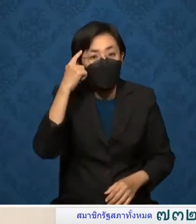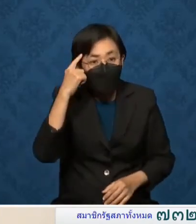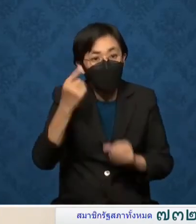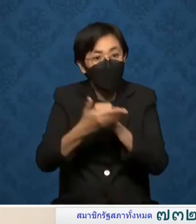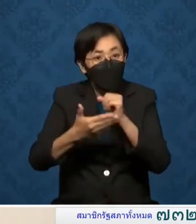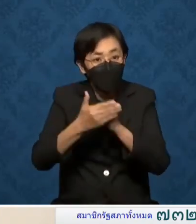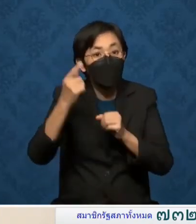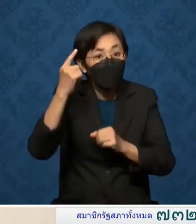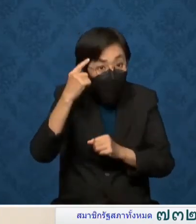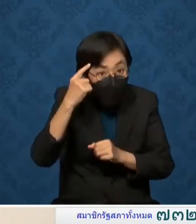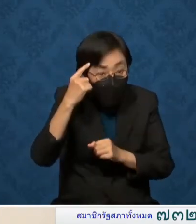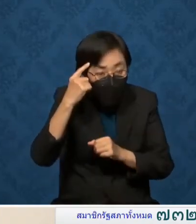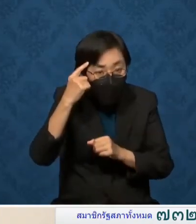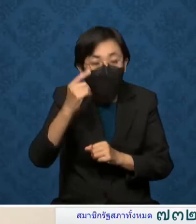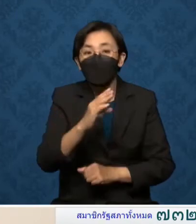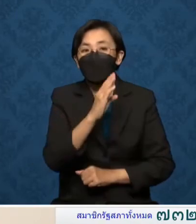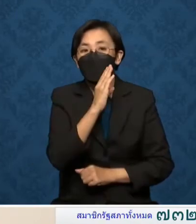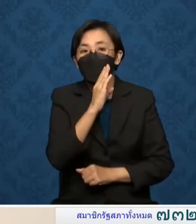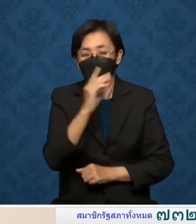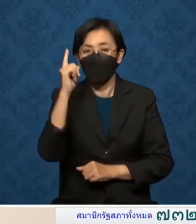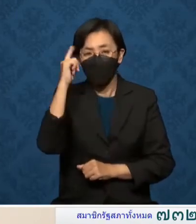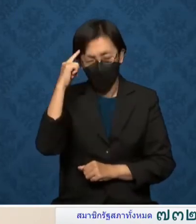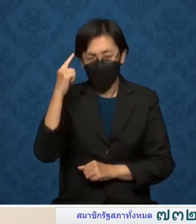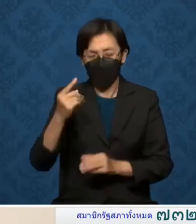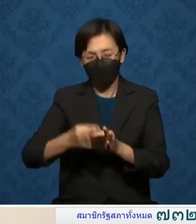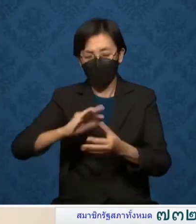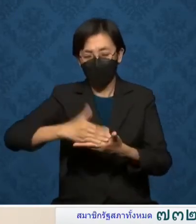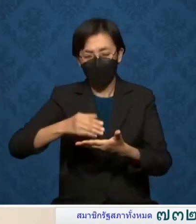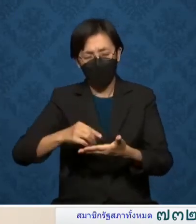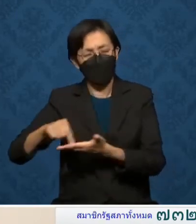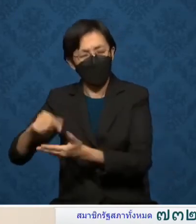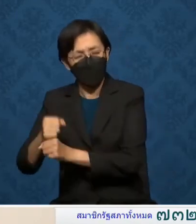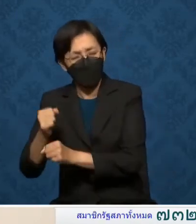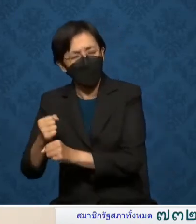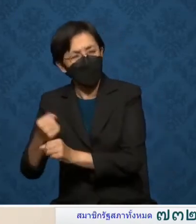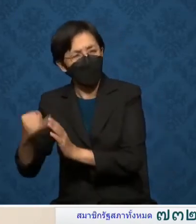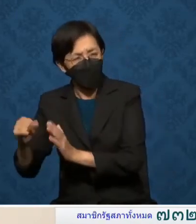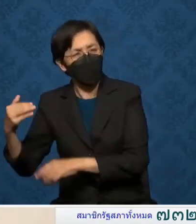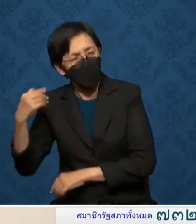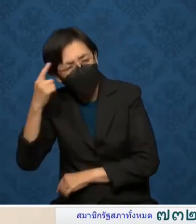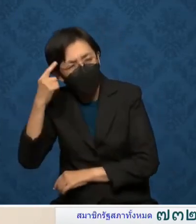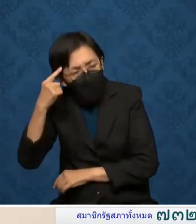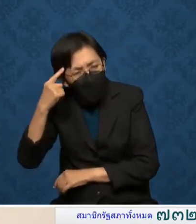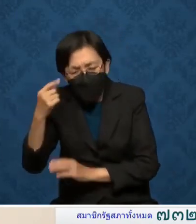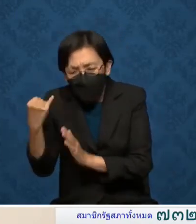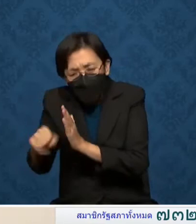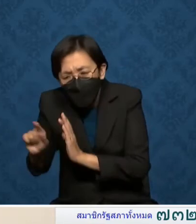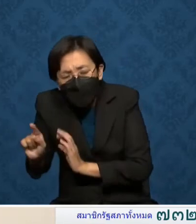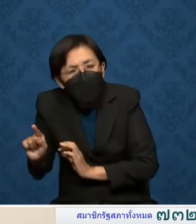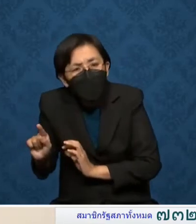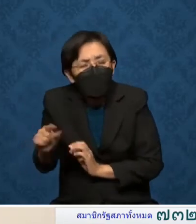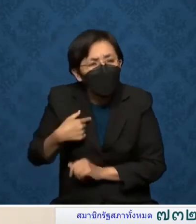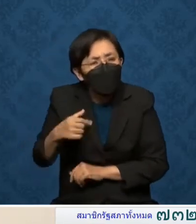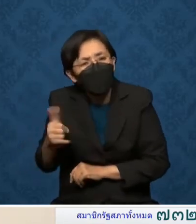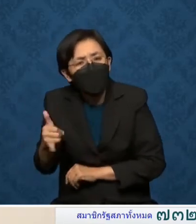พติศหลไม่แต่ถ้ารู้ว่าเอาไปใช้ในทางไม่ถูกต้องแต่เขากไม่เศราวนเรื่องอะไร อันนี้เราก็จะ enfantsมา